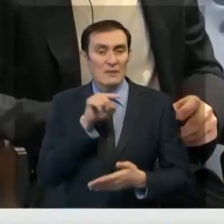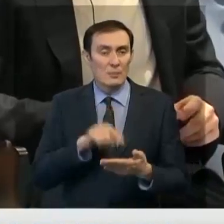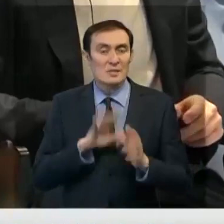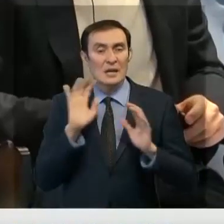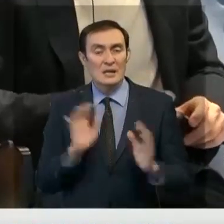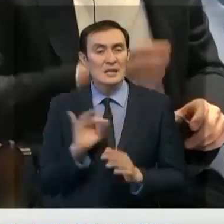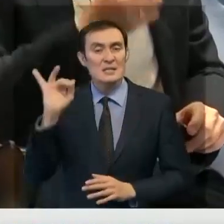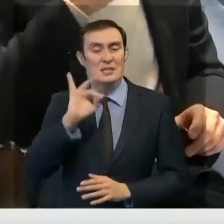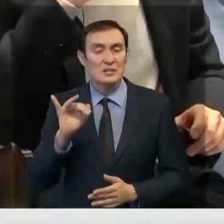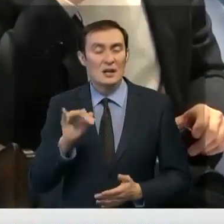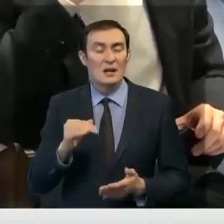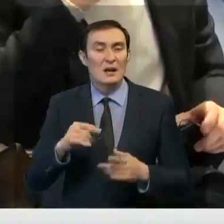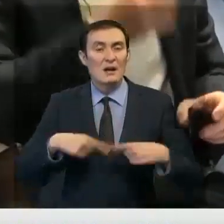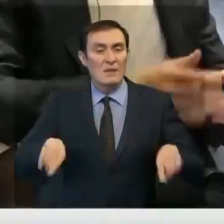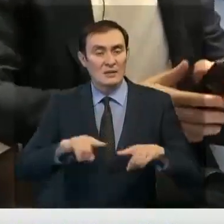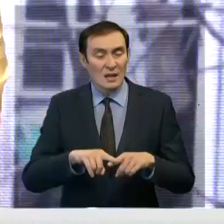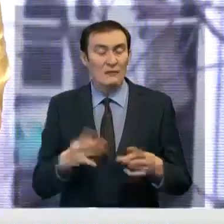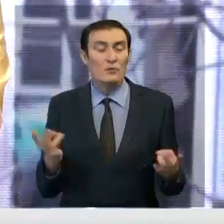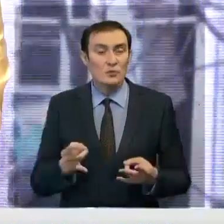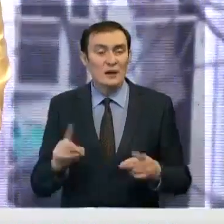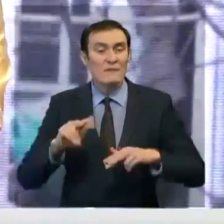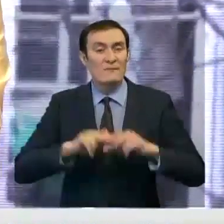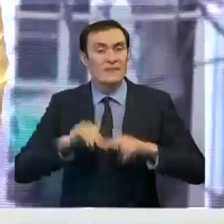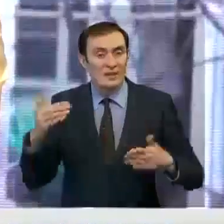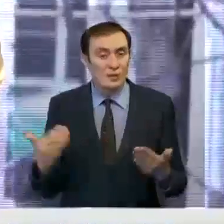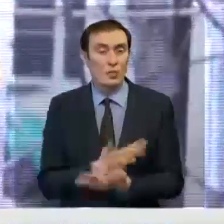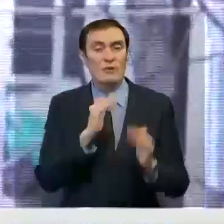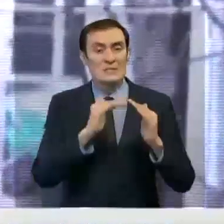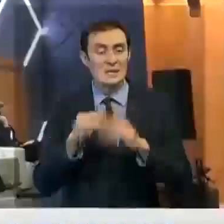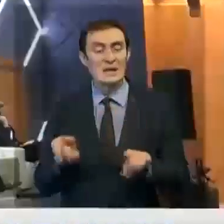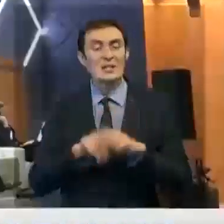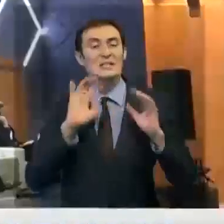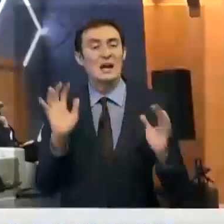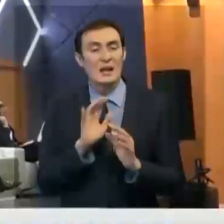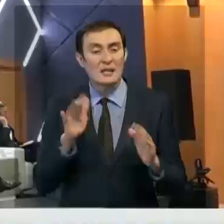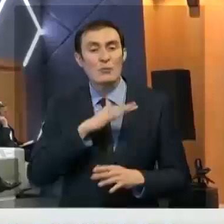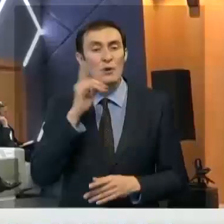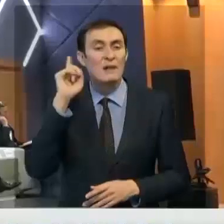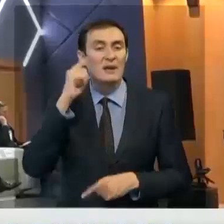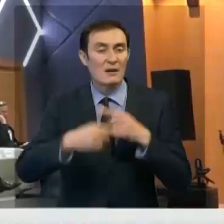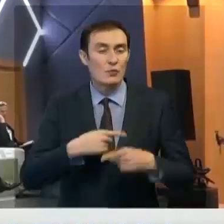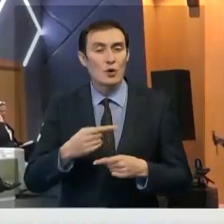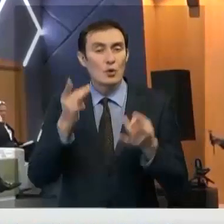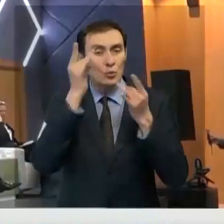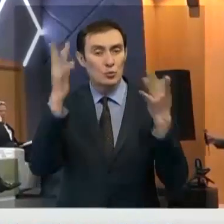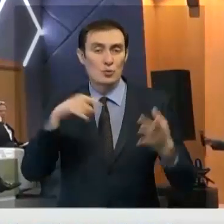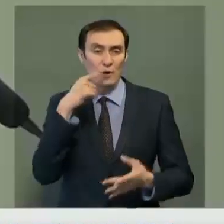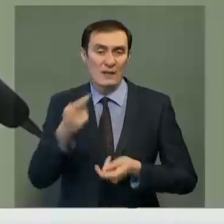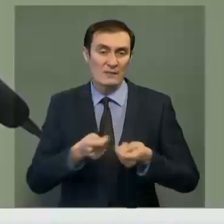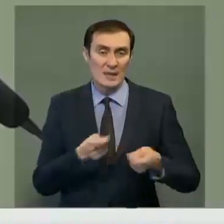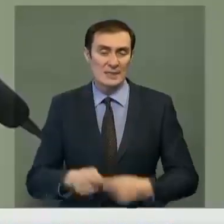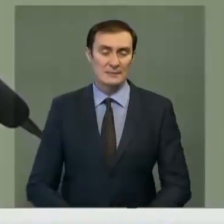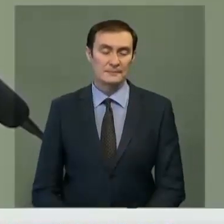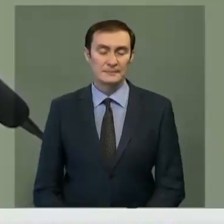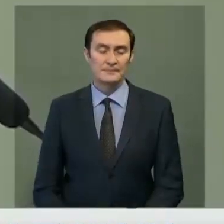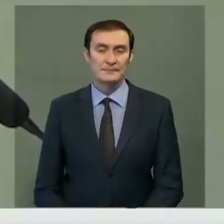сохранения исторических кварталов. Важно не только возводить новые здания, но и сохранить многовековую культуру, считают власти. Сегодня